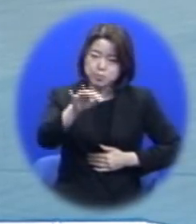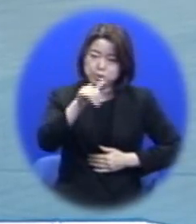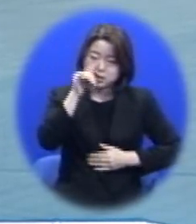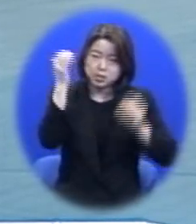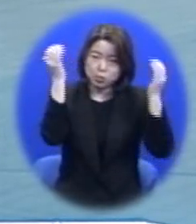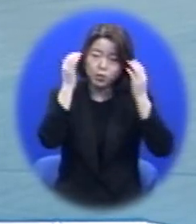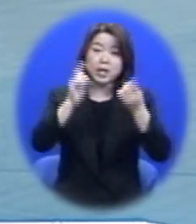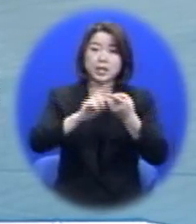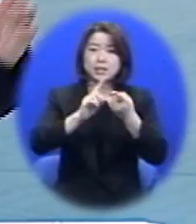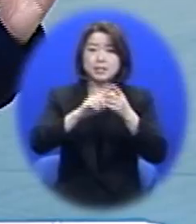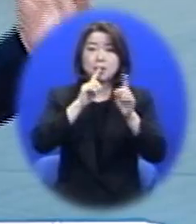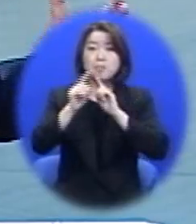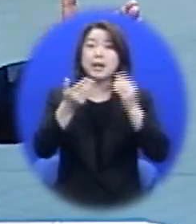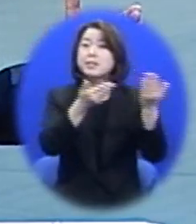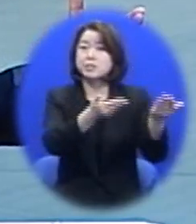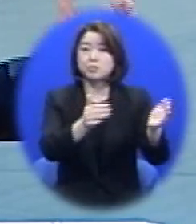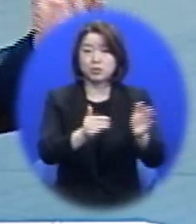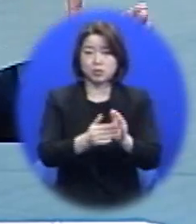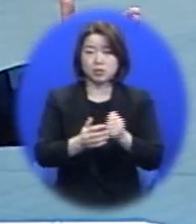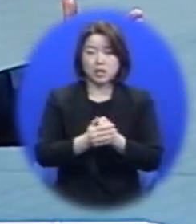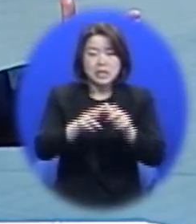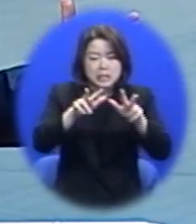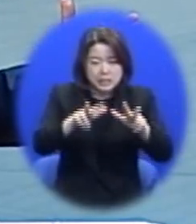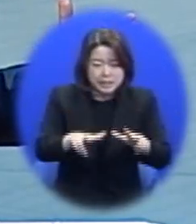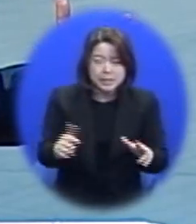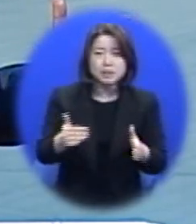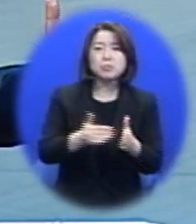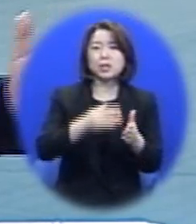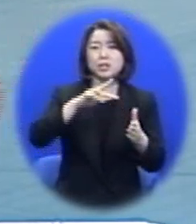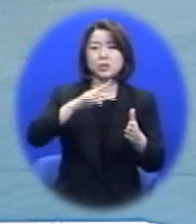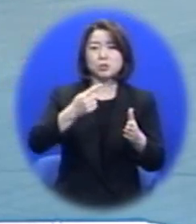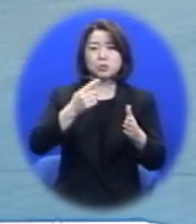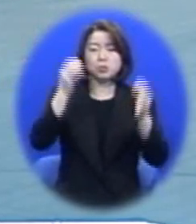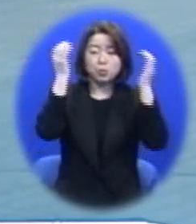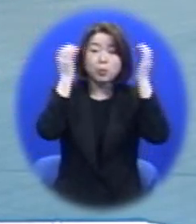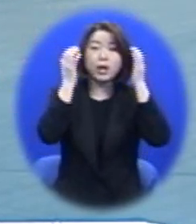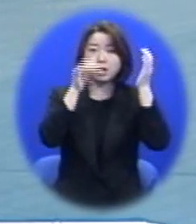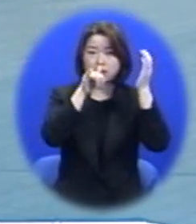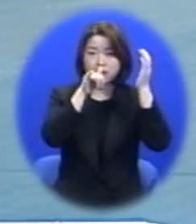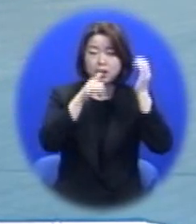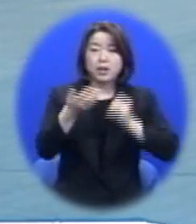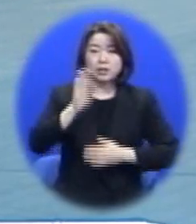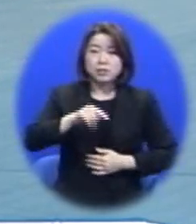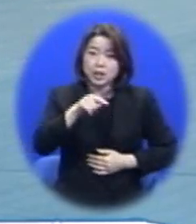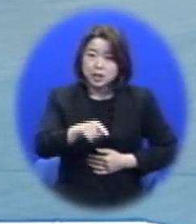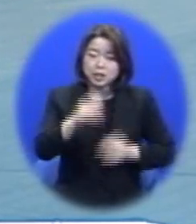말씀하셨어요. 지금까지도 고난이었습니다. 서머나 교회는. 그런데